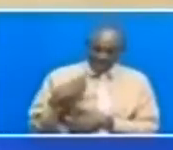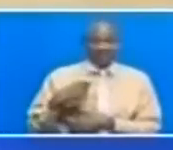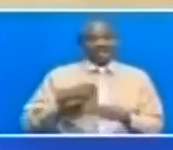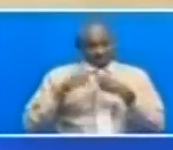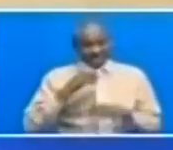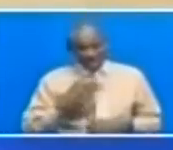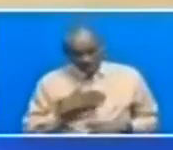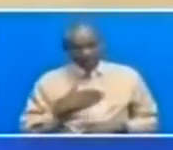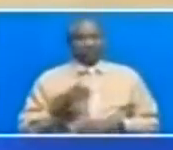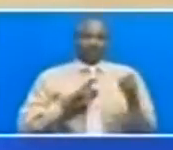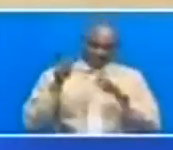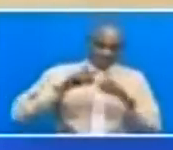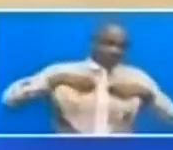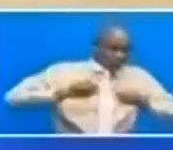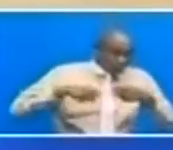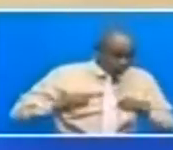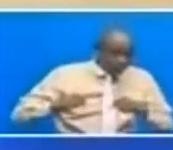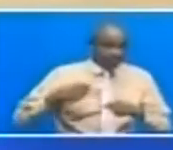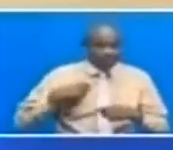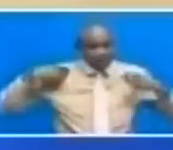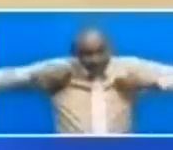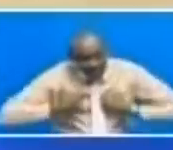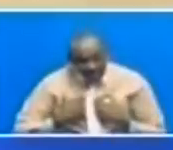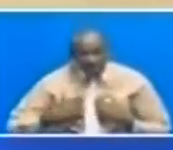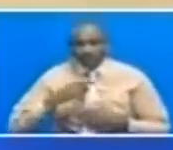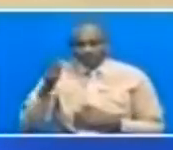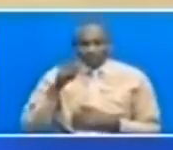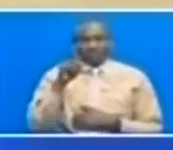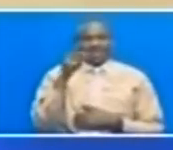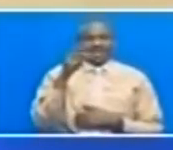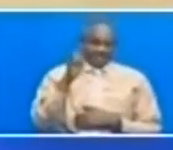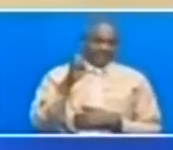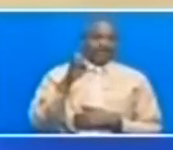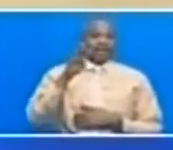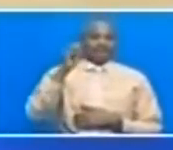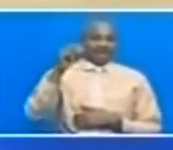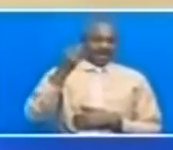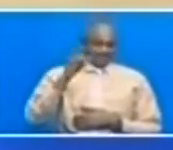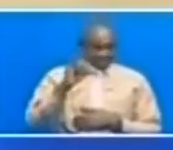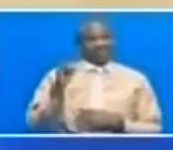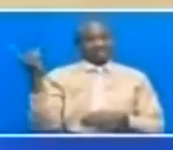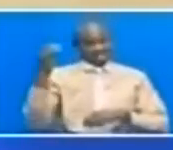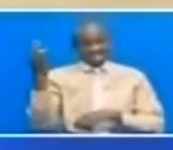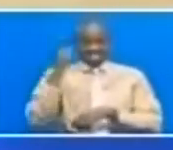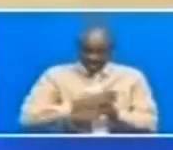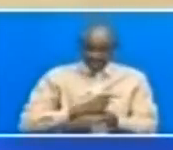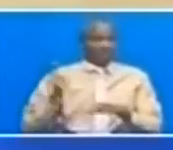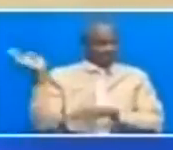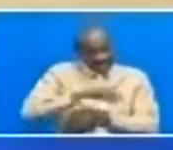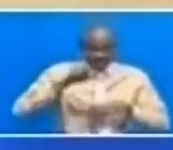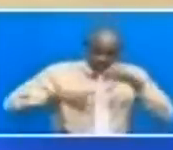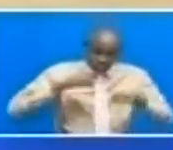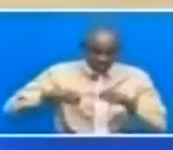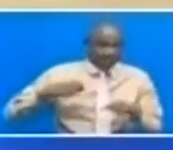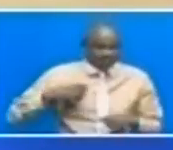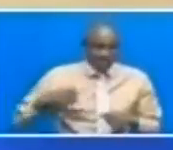zile za kwenda masafa ya baiskeli, tumebeba mabagi zetu, sasa tunaenda Lake Magadi kule tunakaa siku tatu, alafu baada ya siku tatu tunaendesha tunarudi,